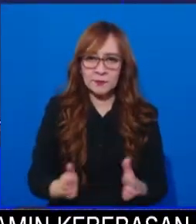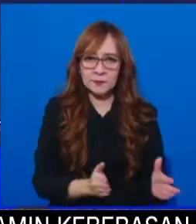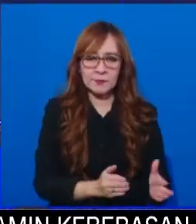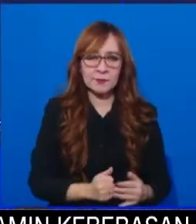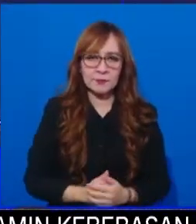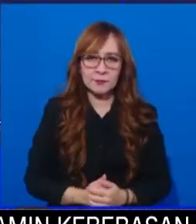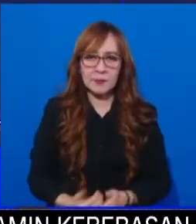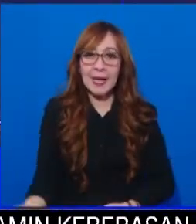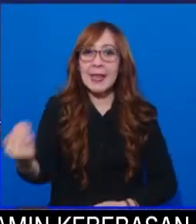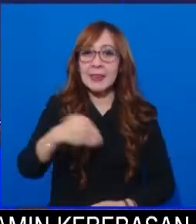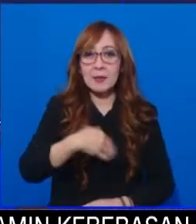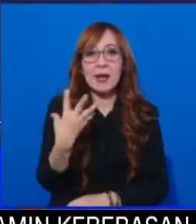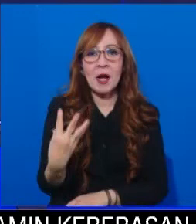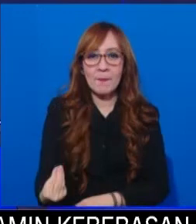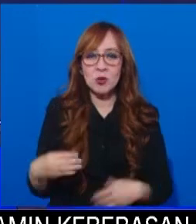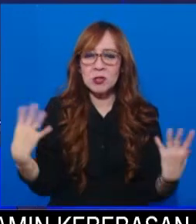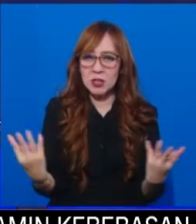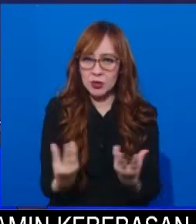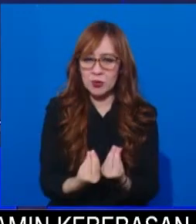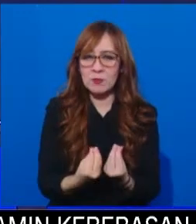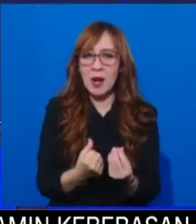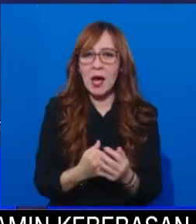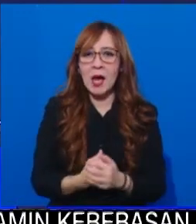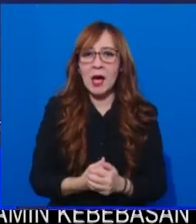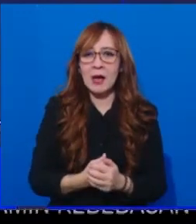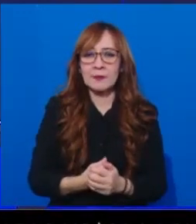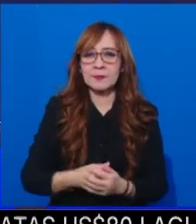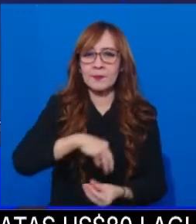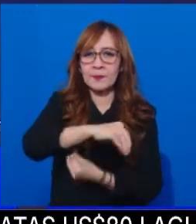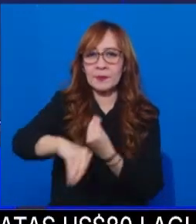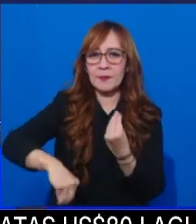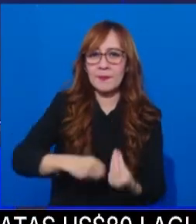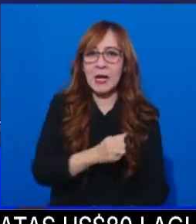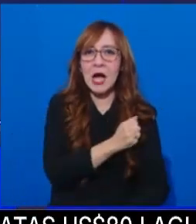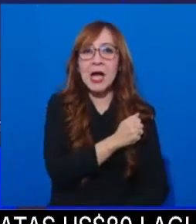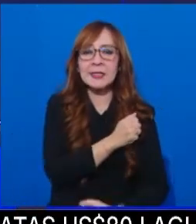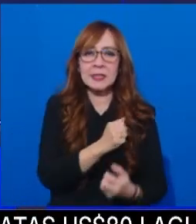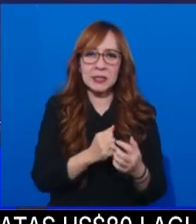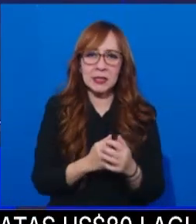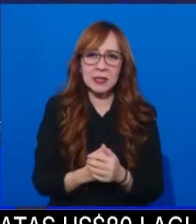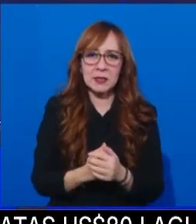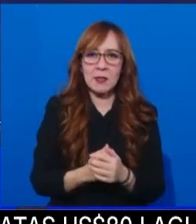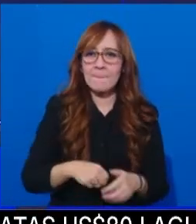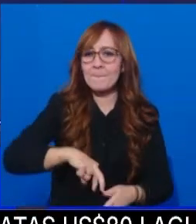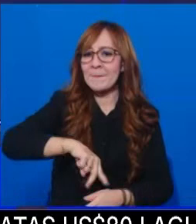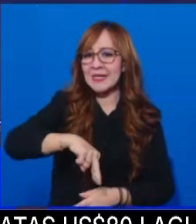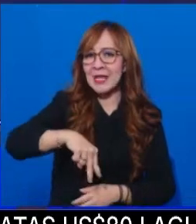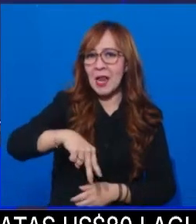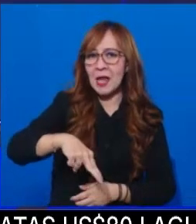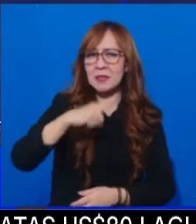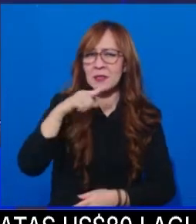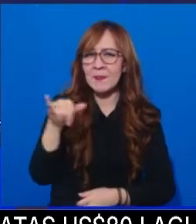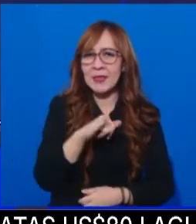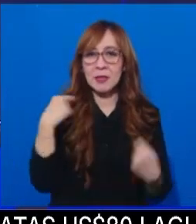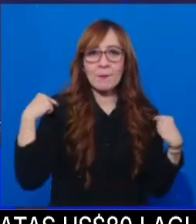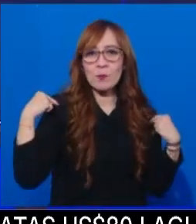Berikutnya, tiba di kampung halaman, sejumlah anggota jemaah haji asal Polewali Mandar, Sulawesi Barat, menarik perhatian lantaran berjalan bak peragawati lengkap